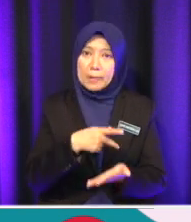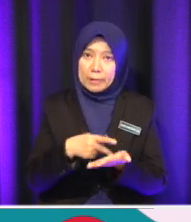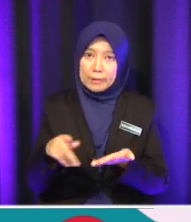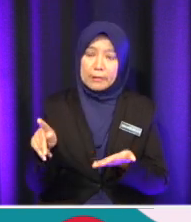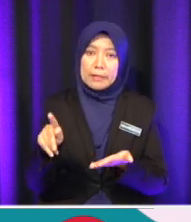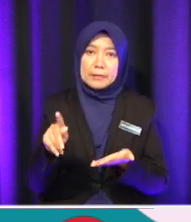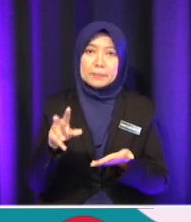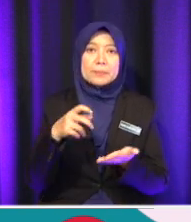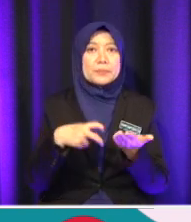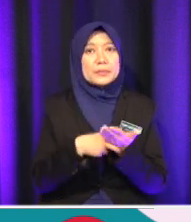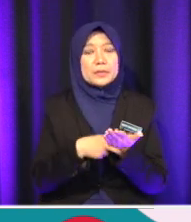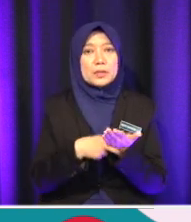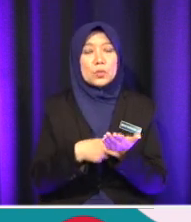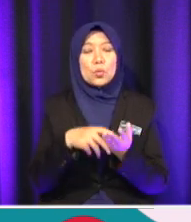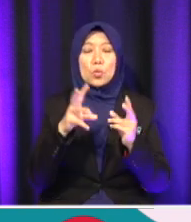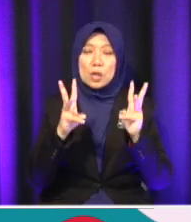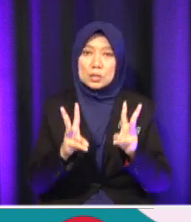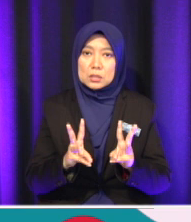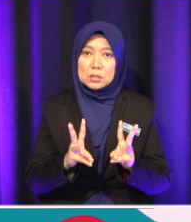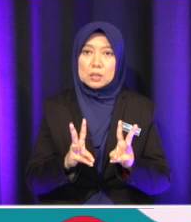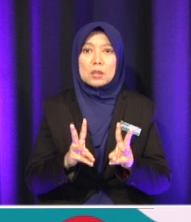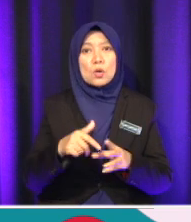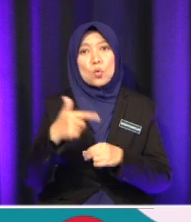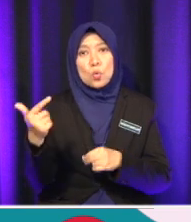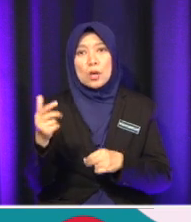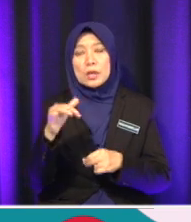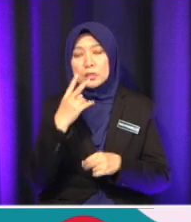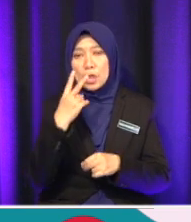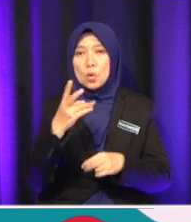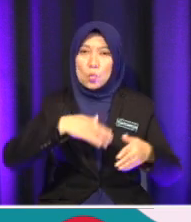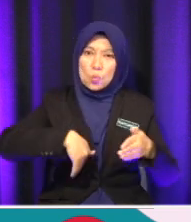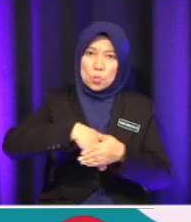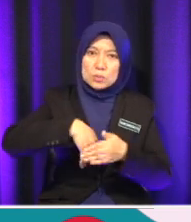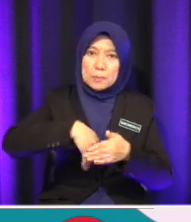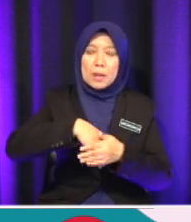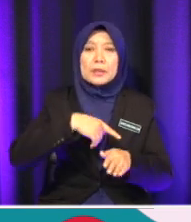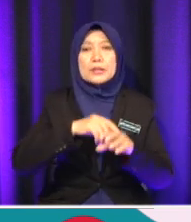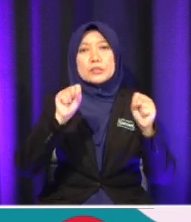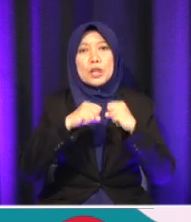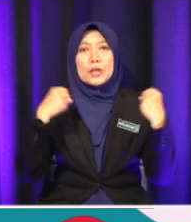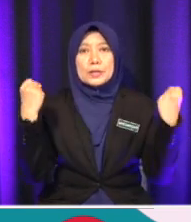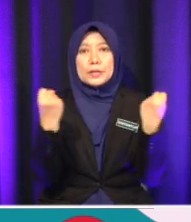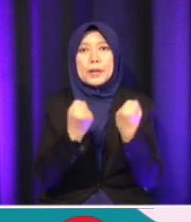tiket oleh warga asing yang menonton perlawanan bola sepak di stadium